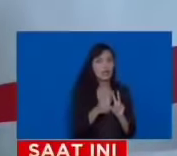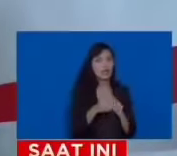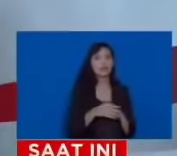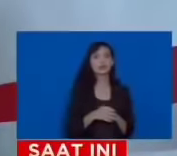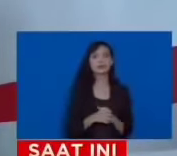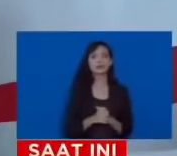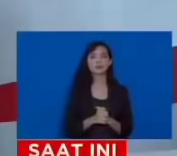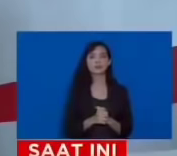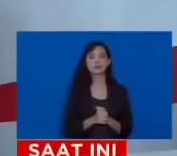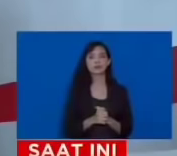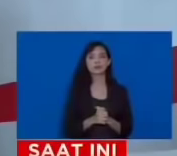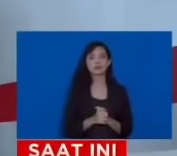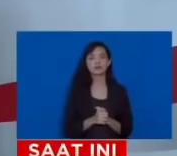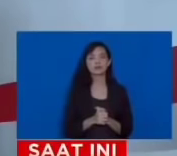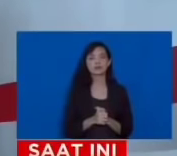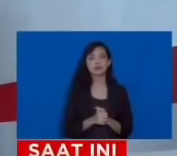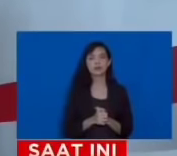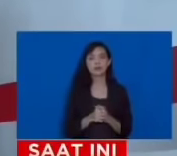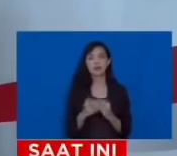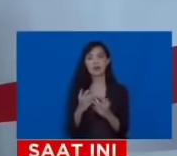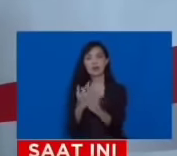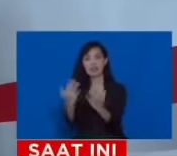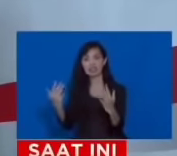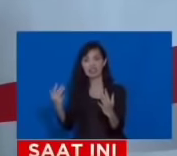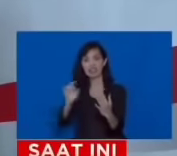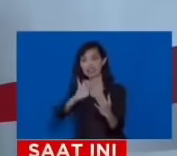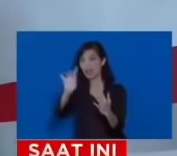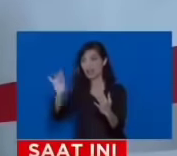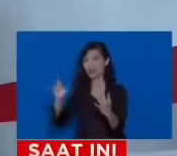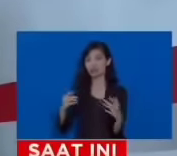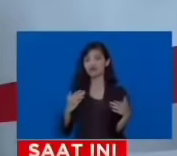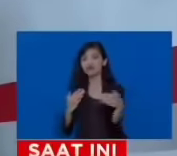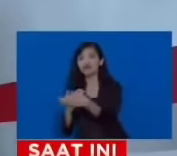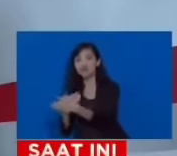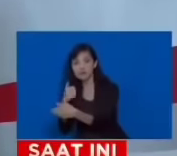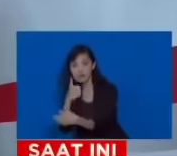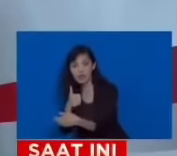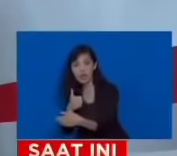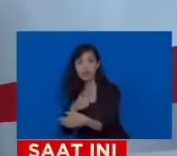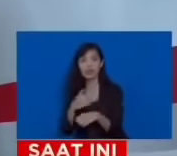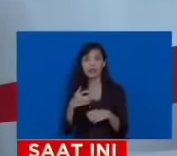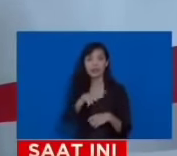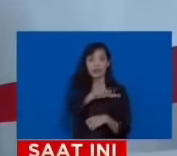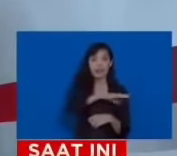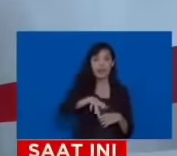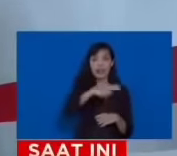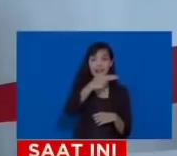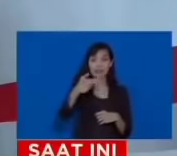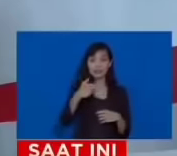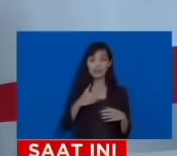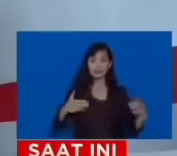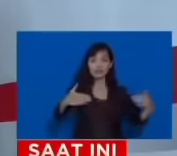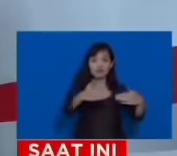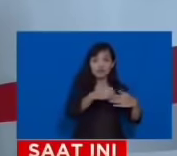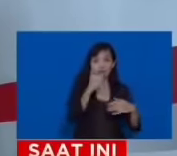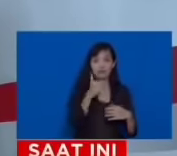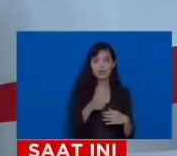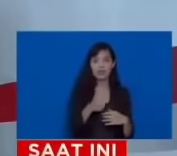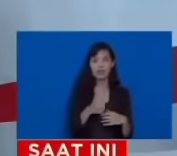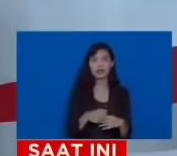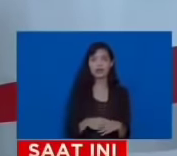tinggi, melindungi masyarakat yang lain, dan melindungi negara ini. Oleh karena itu,